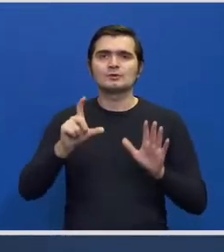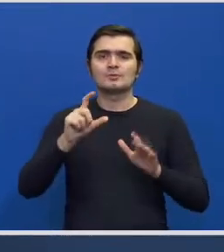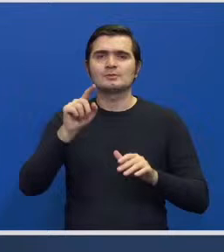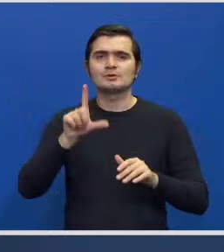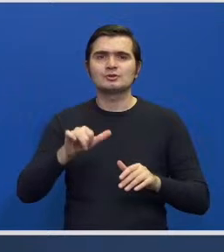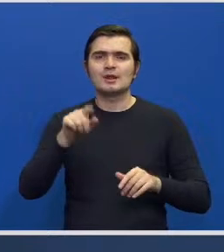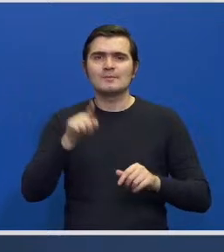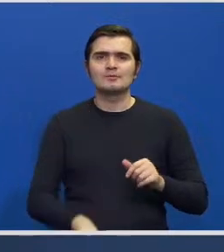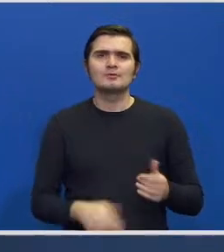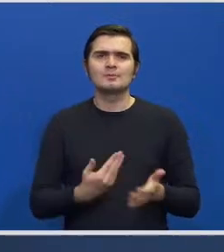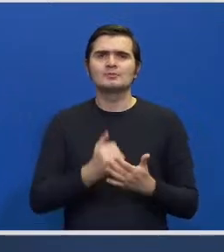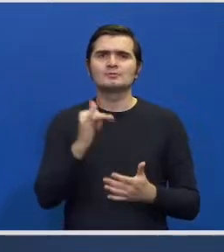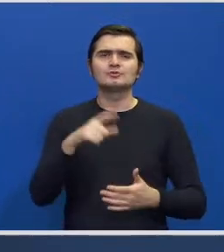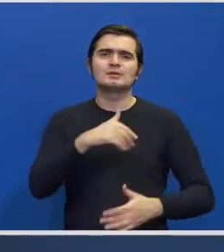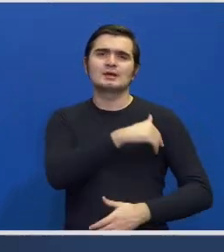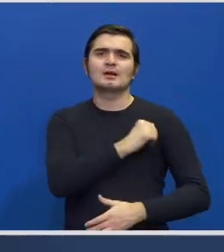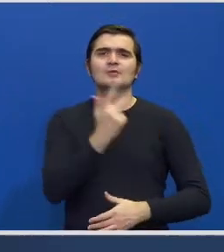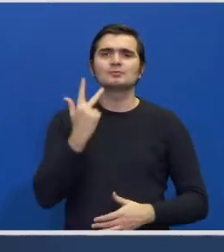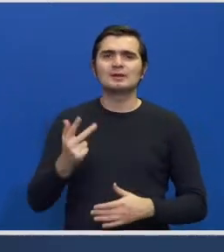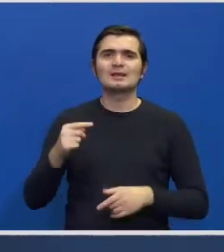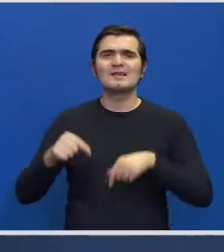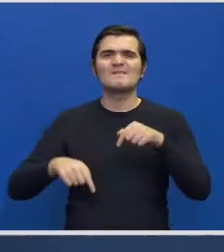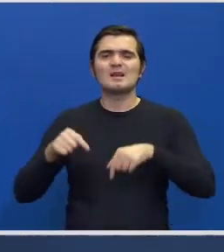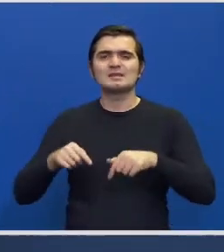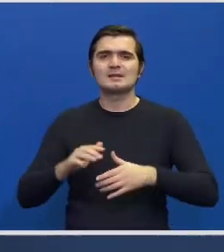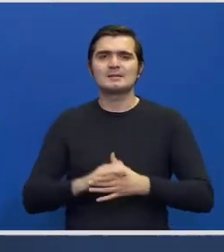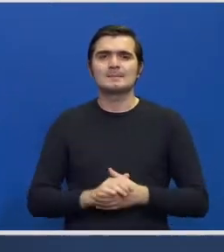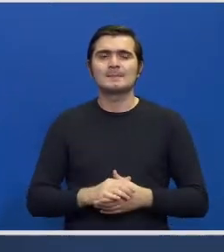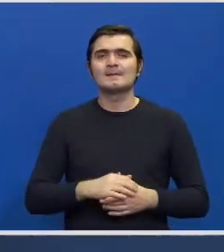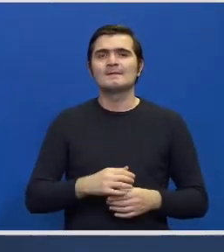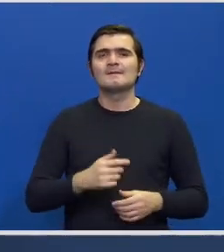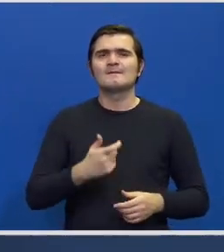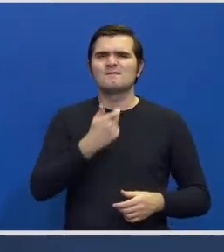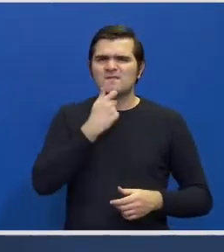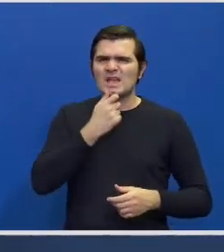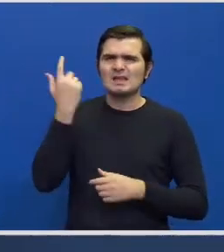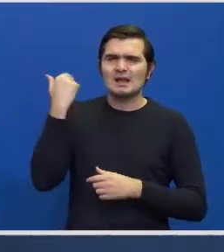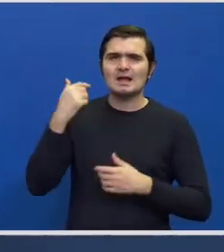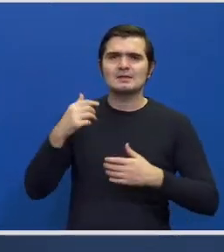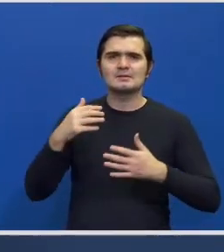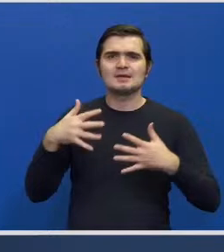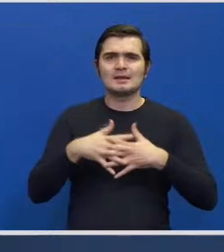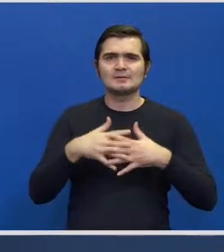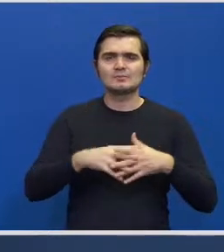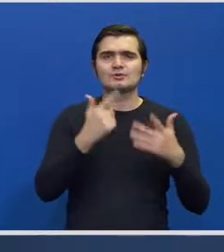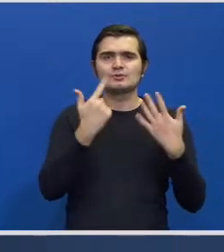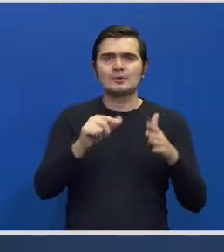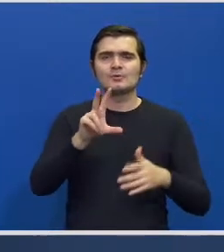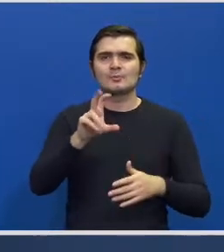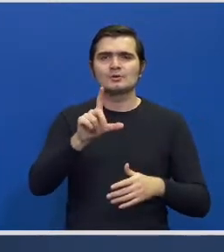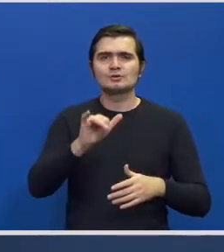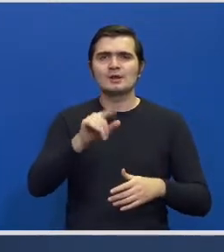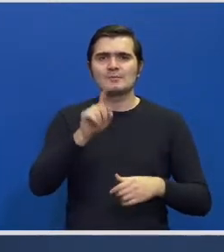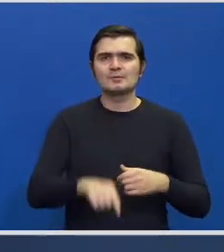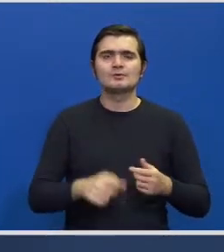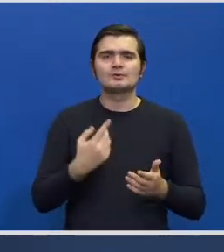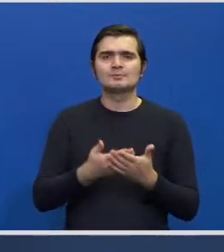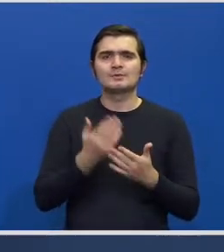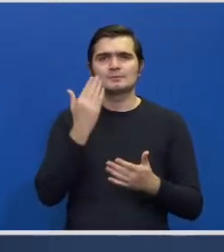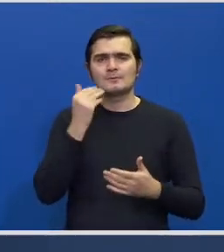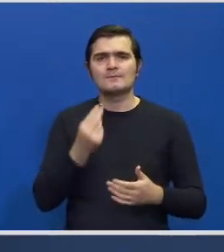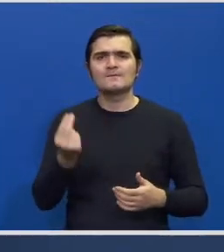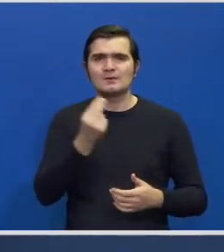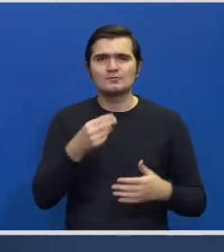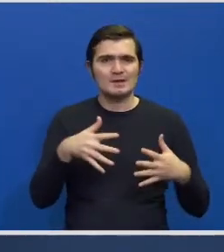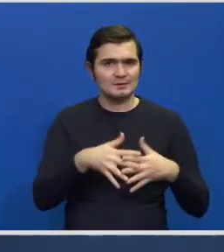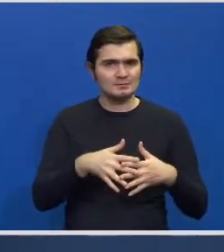invaliditate, 1.170 de lei lunar pentru cei încadrați în gradul 3 de invaliditate. Veteranilor de război, 780 de lei